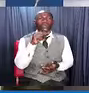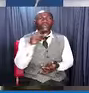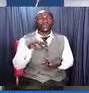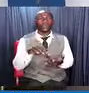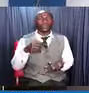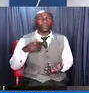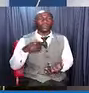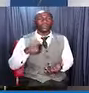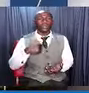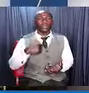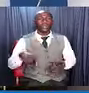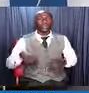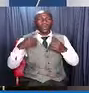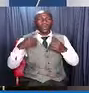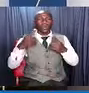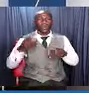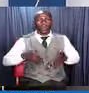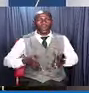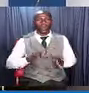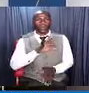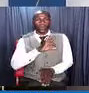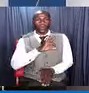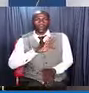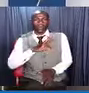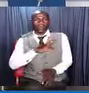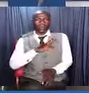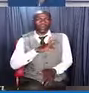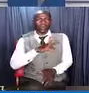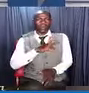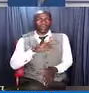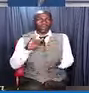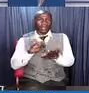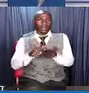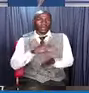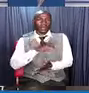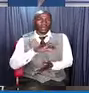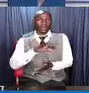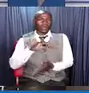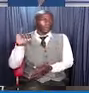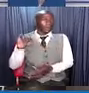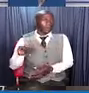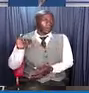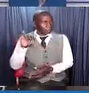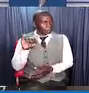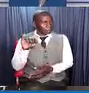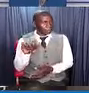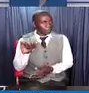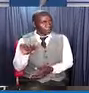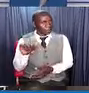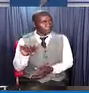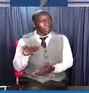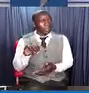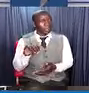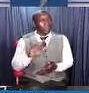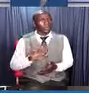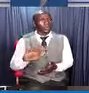not you who chose me. Muende mkazae matunda. For you to be fruitful. Tena matunda nayo yakae. And the fruits to remain. Yakae. To remain. Sasa